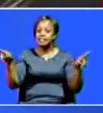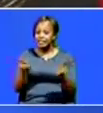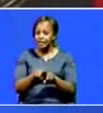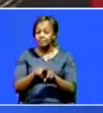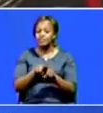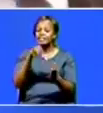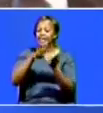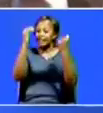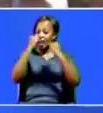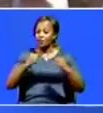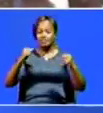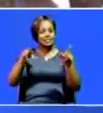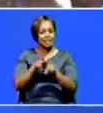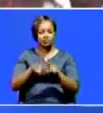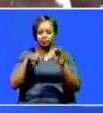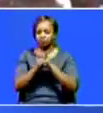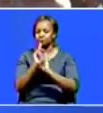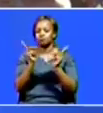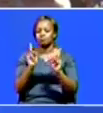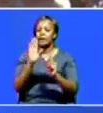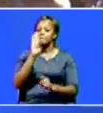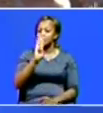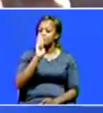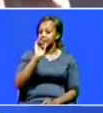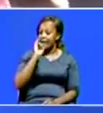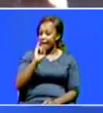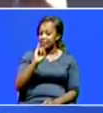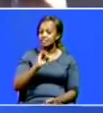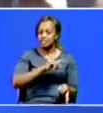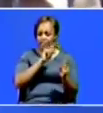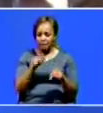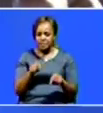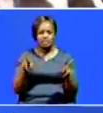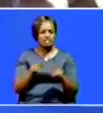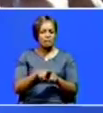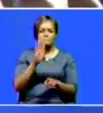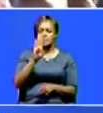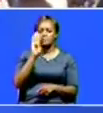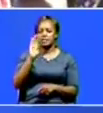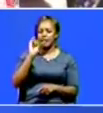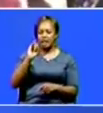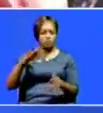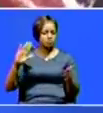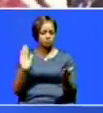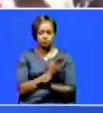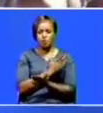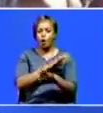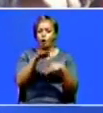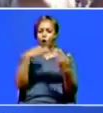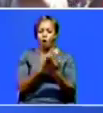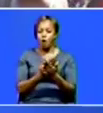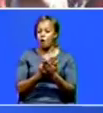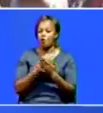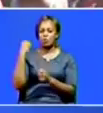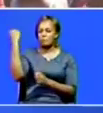Na BBI inakuja. BBI itamaliza siasa za ukabila. Itamaliza siasa